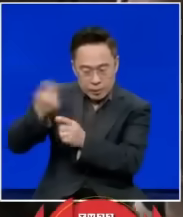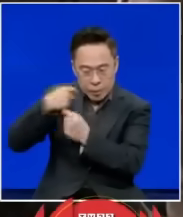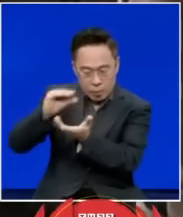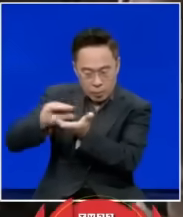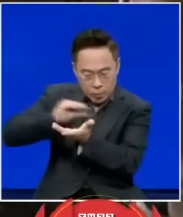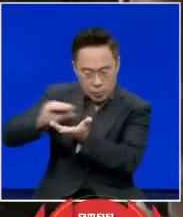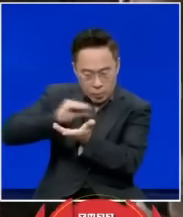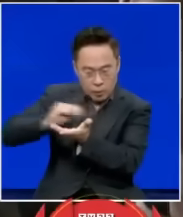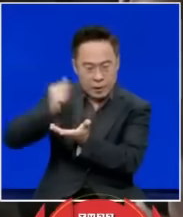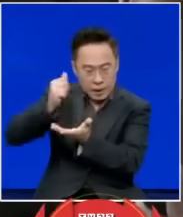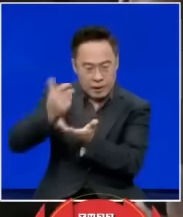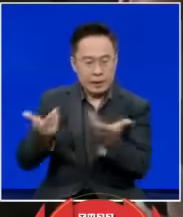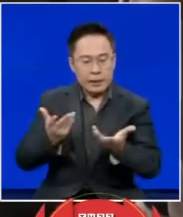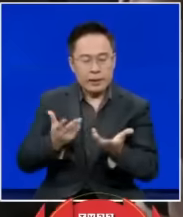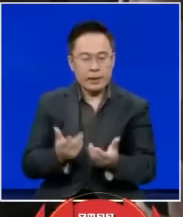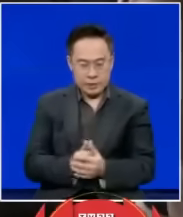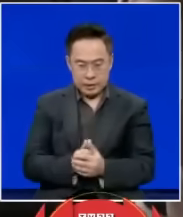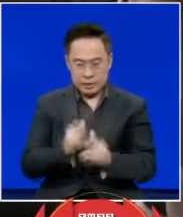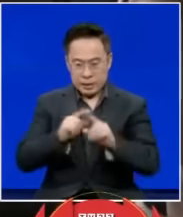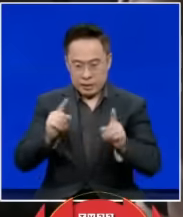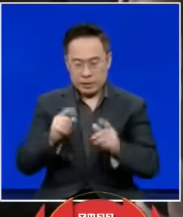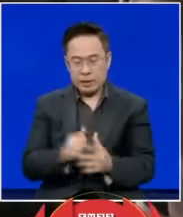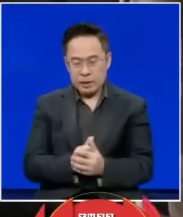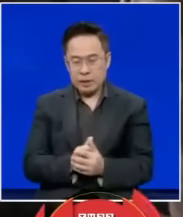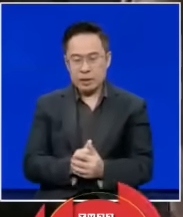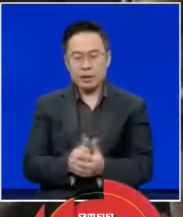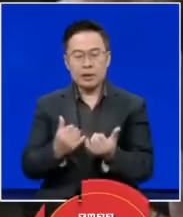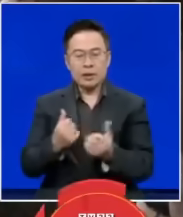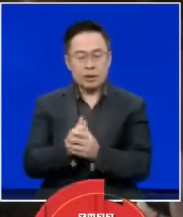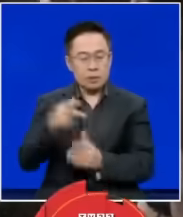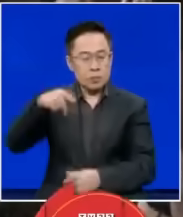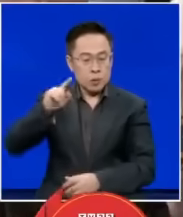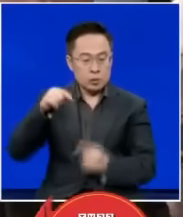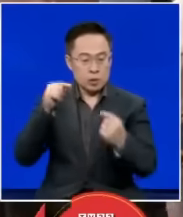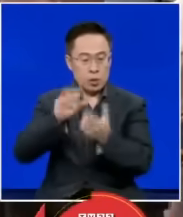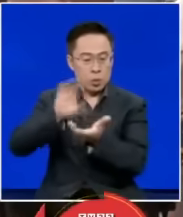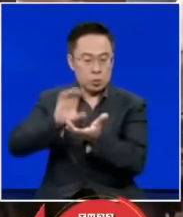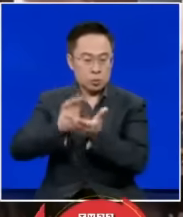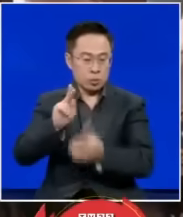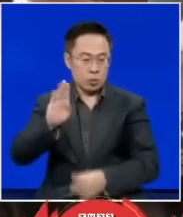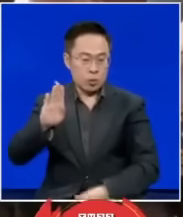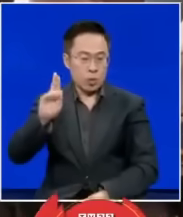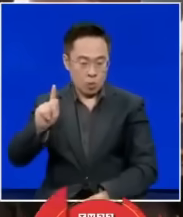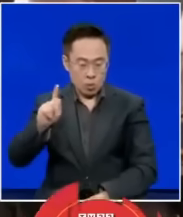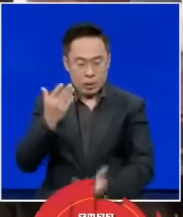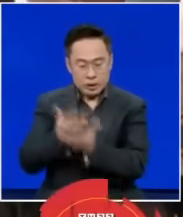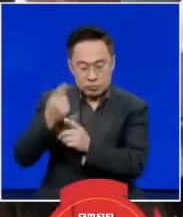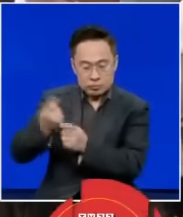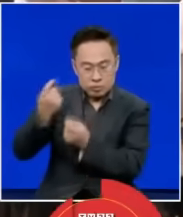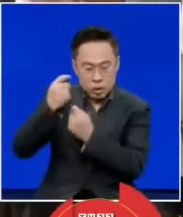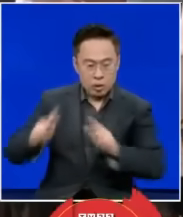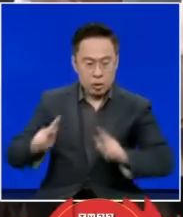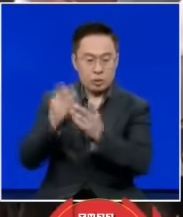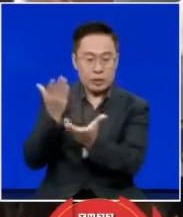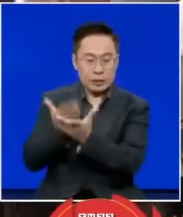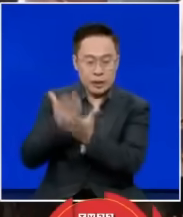และพร้อมกับพวกเงินชดเชยสะสมสมทบประโยชน์จากกบข.แล้วก็จะไปได้บำนาญจากทางกระทรวงการคลังด้วยแต่ถ้าเลือกบำเหน็จบ